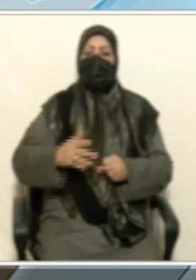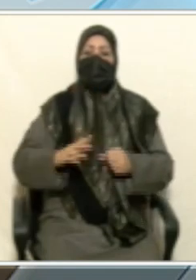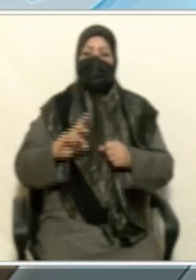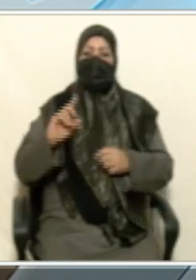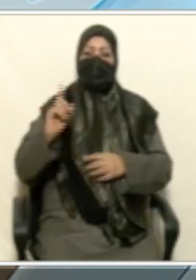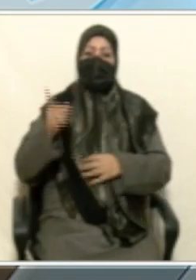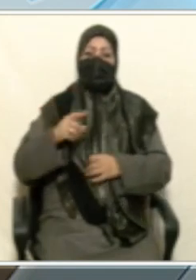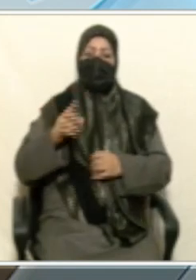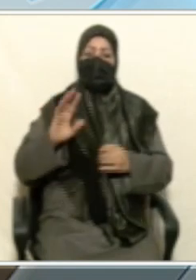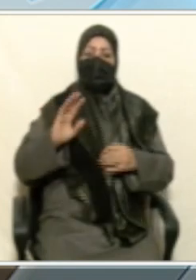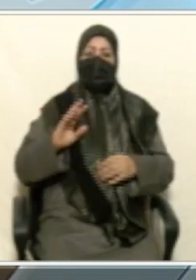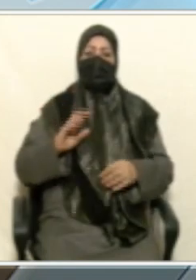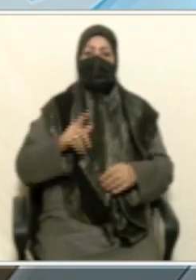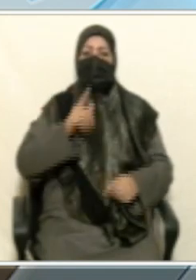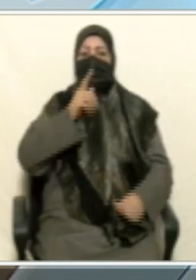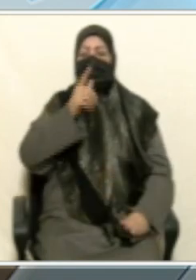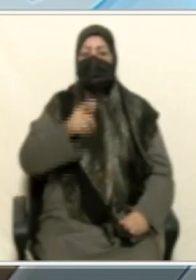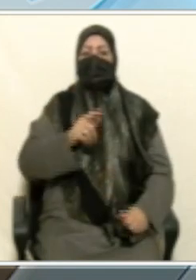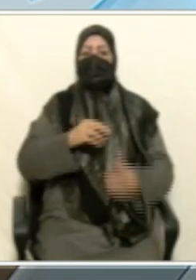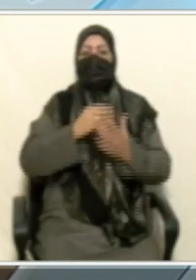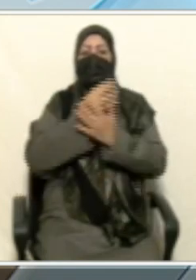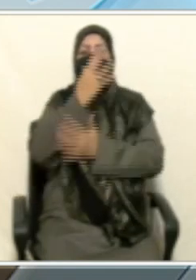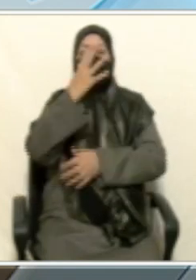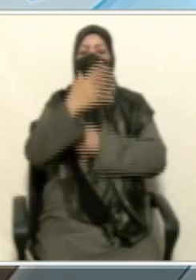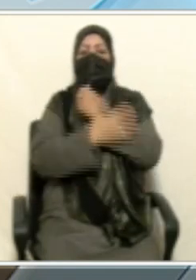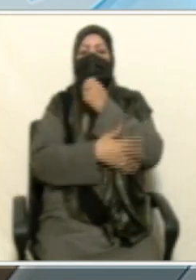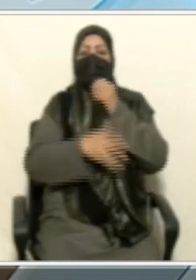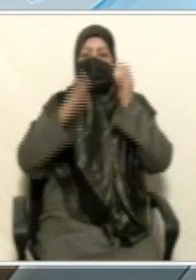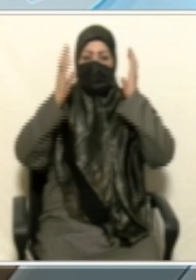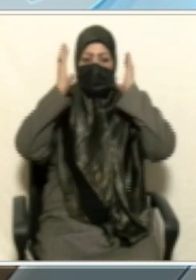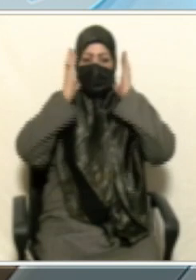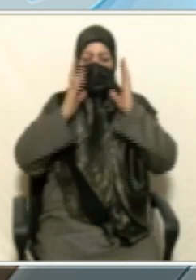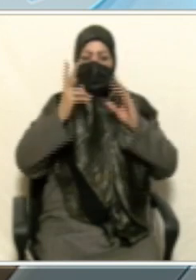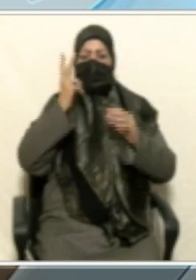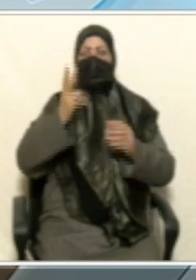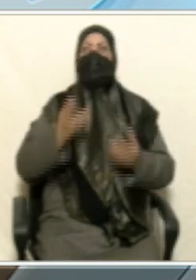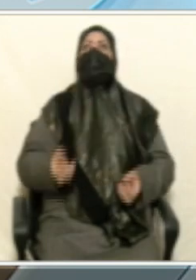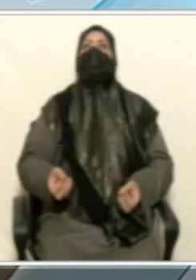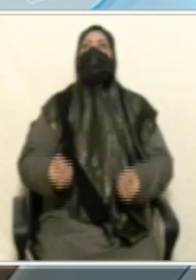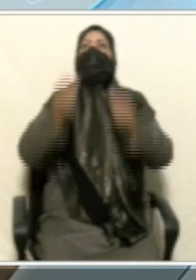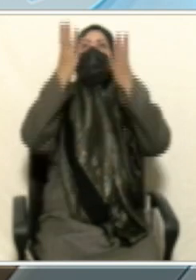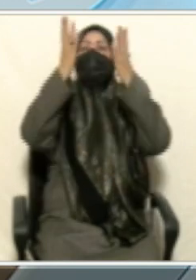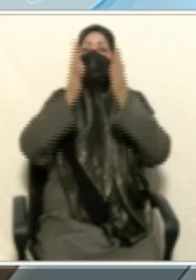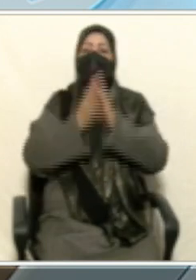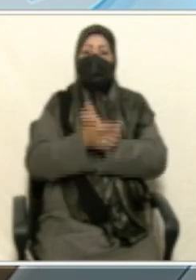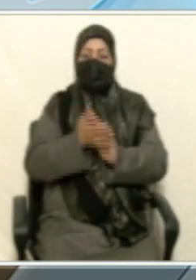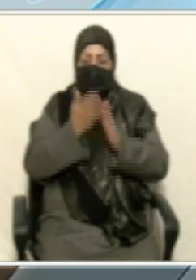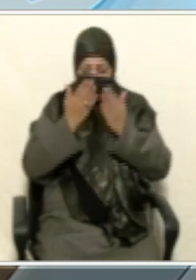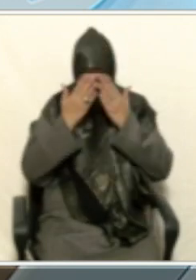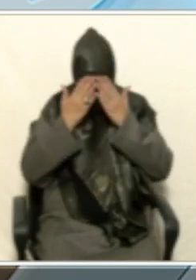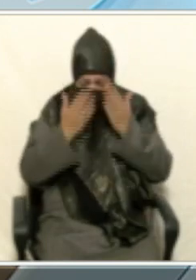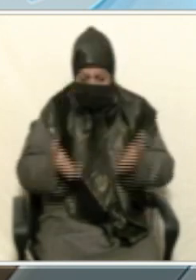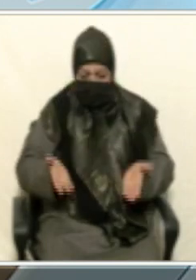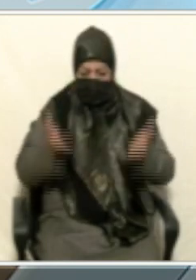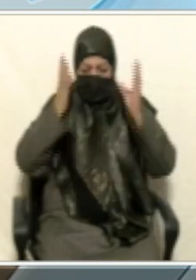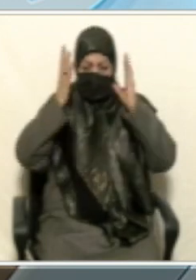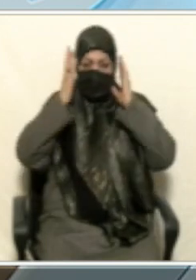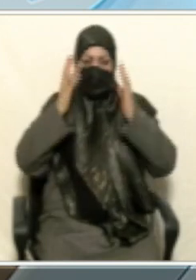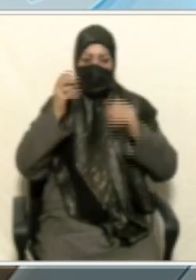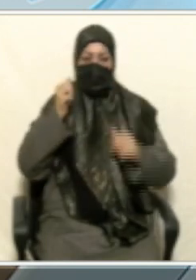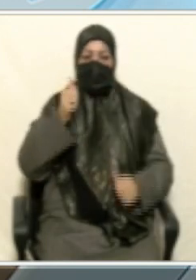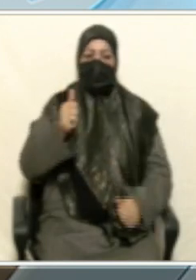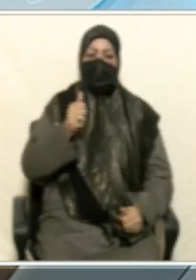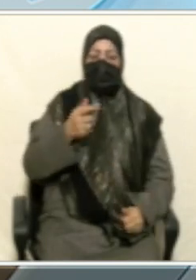توضأت ركعت ركعتين لله سبحانه وتعالى. فقال النبي صلى الله عليه وسلم فذاك. فكون الإنسان يتوضأ بعد الوضوء